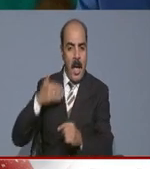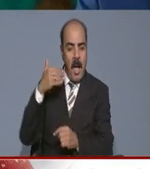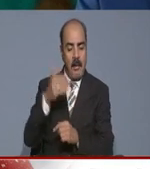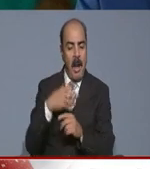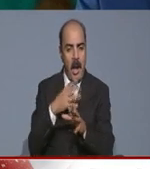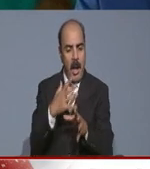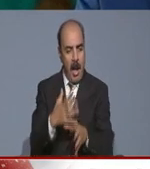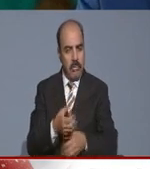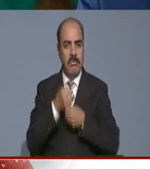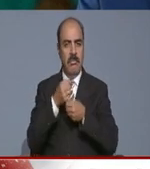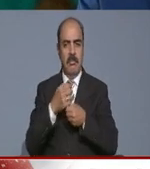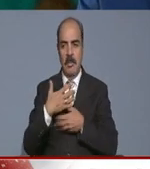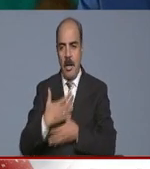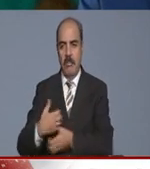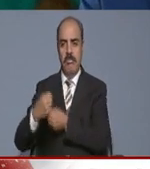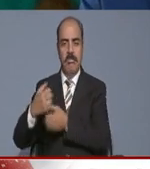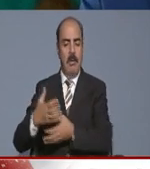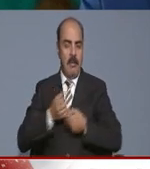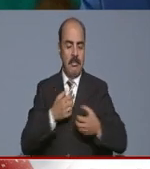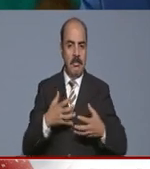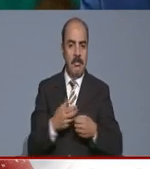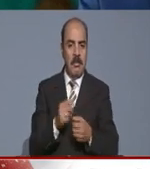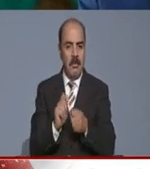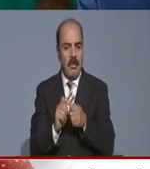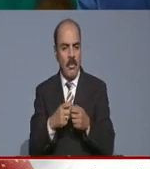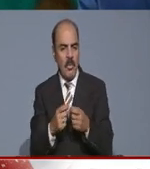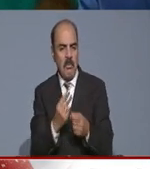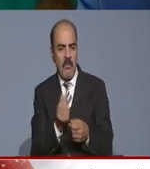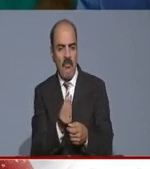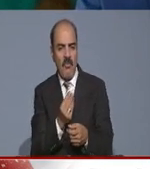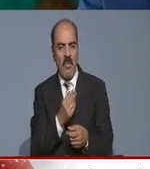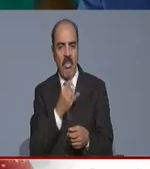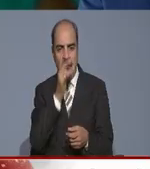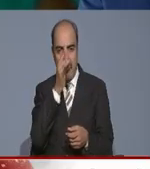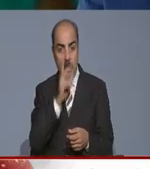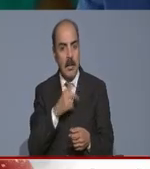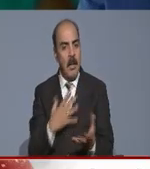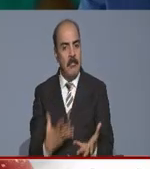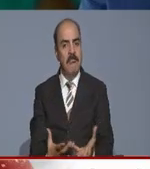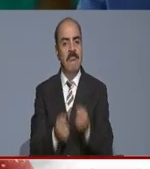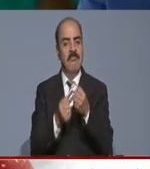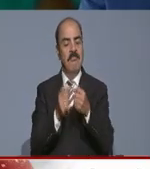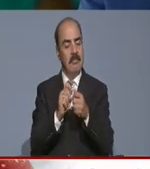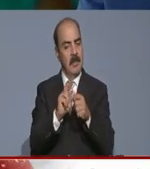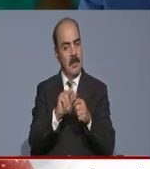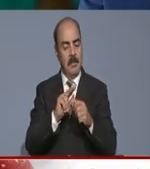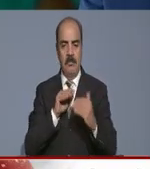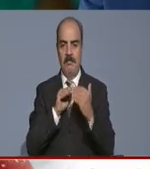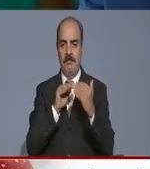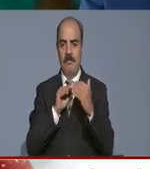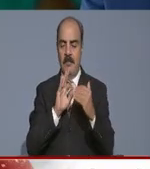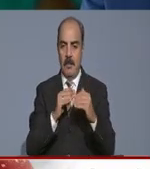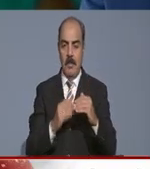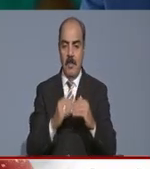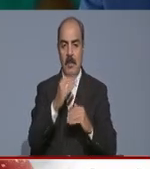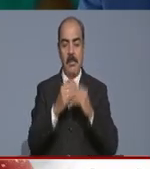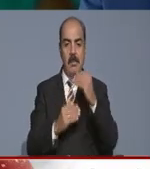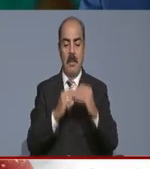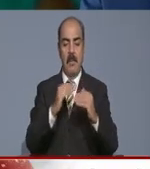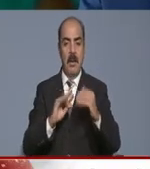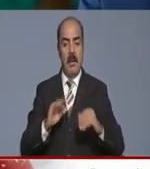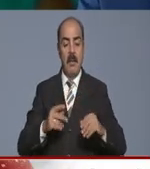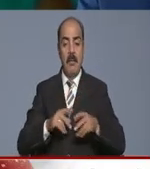نعزز القدرات التكنولوجية لدينا وتبني إطار استثنائي